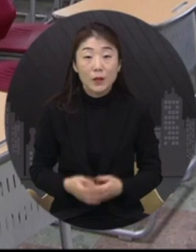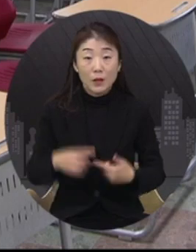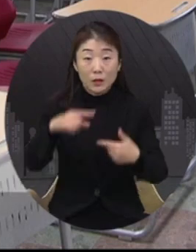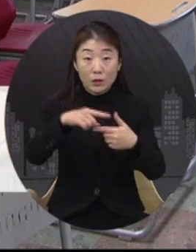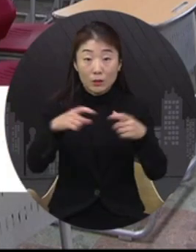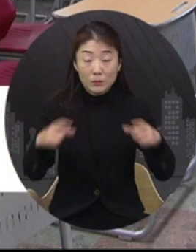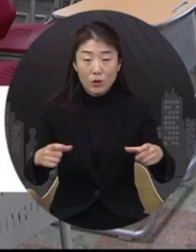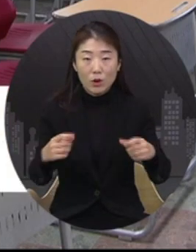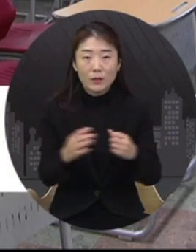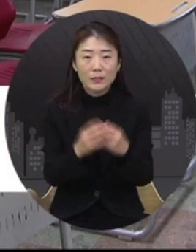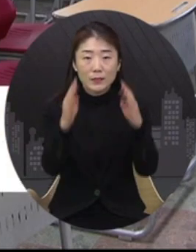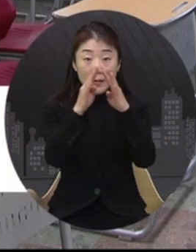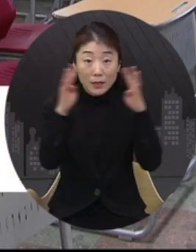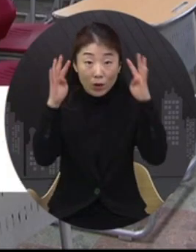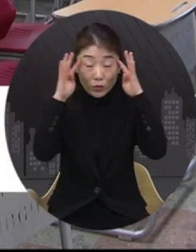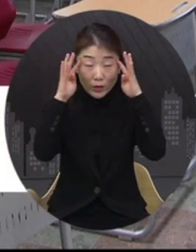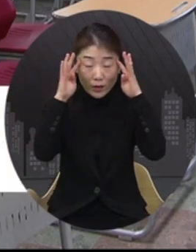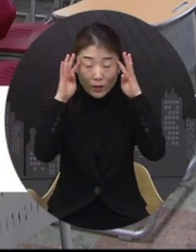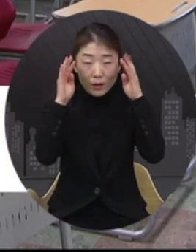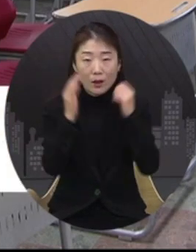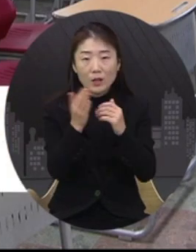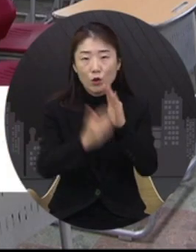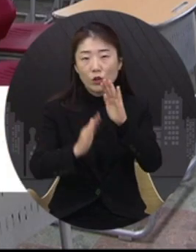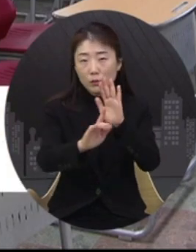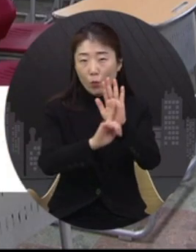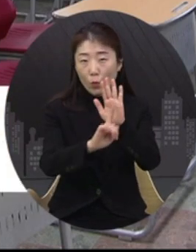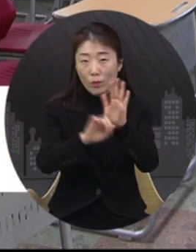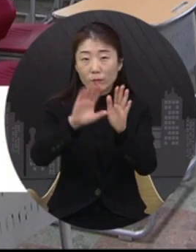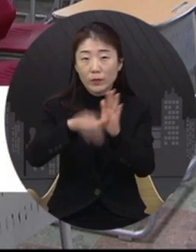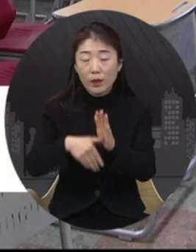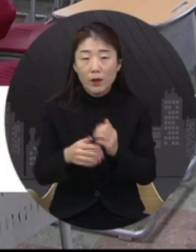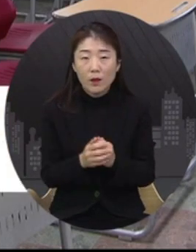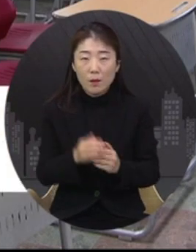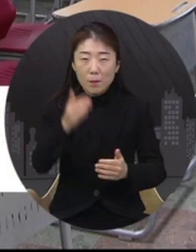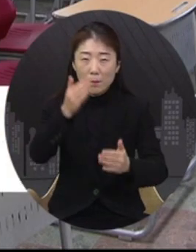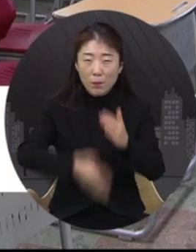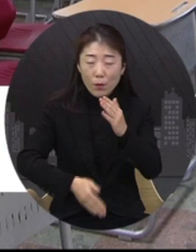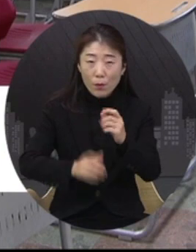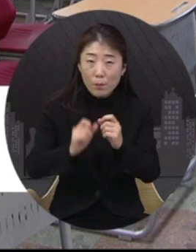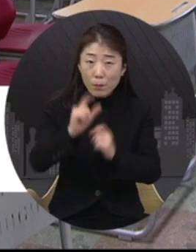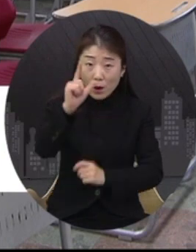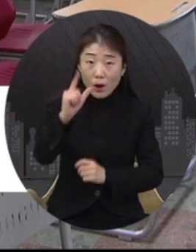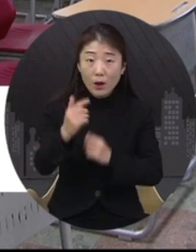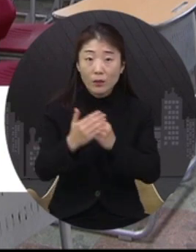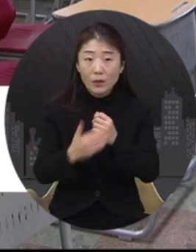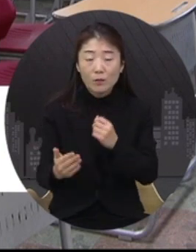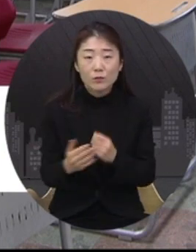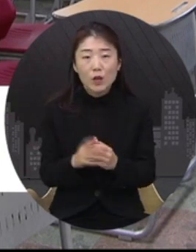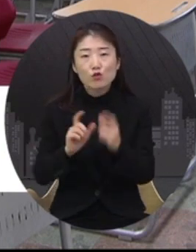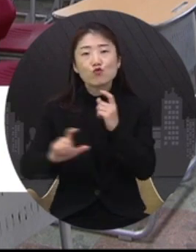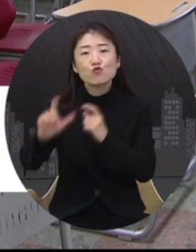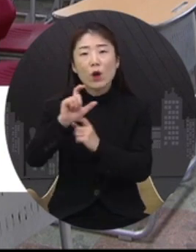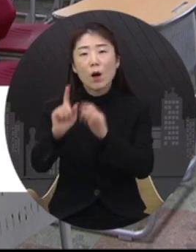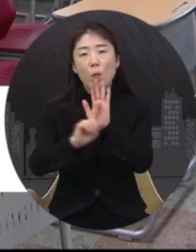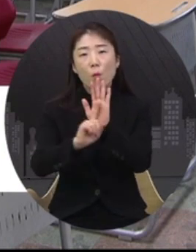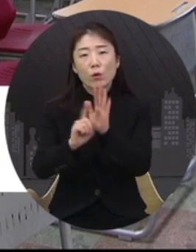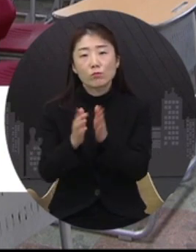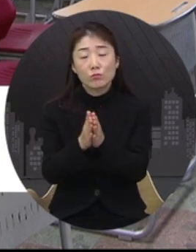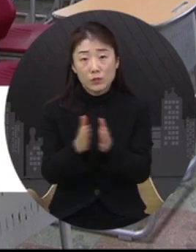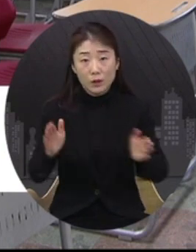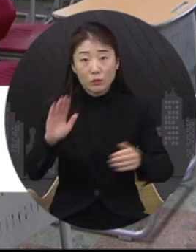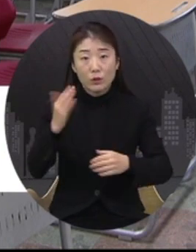경남 지역 4년제 대학 정시모집에서 대규모 미달 사태가 발생해 각 대학이 추가 모집에 들어갔습니다